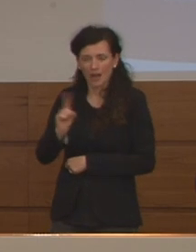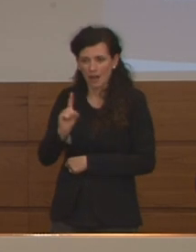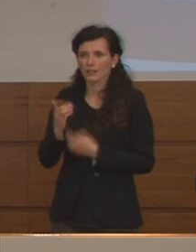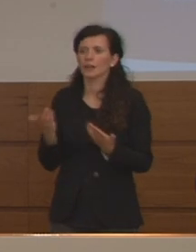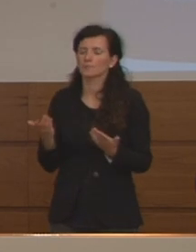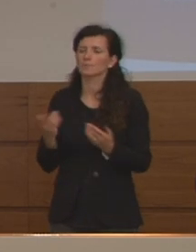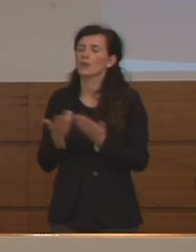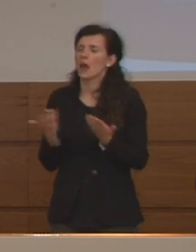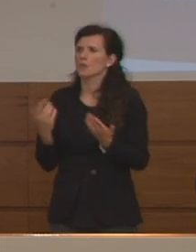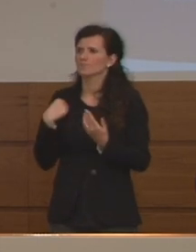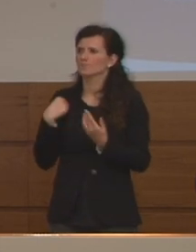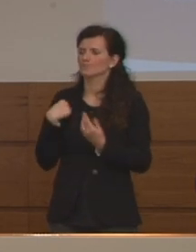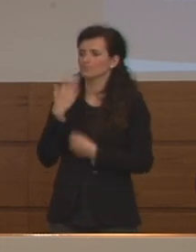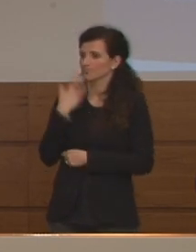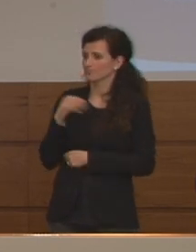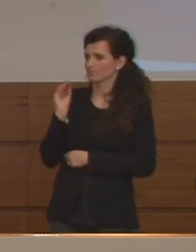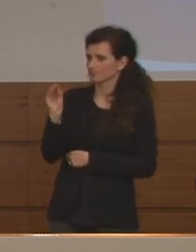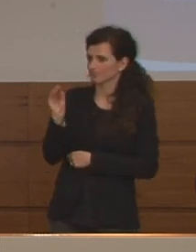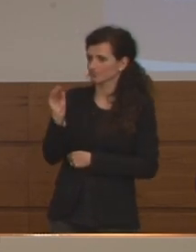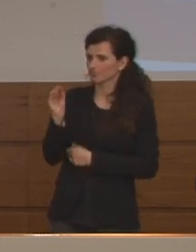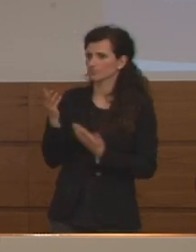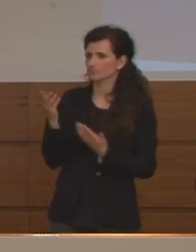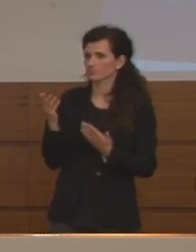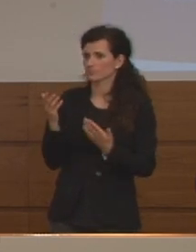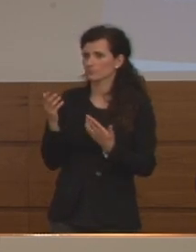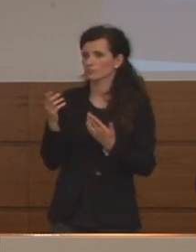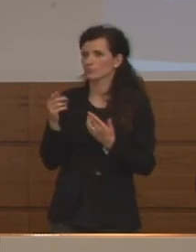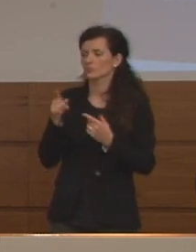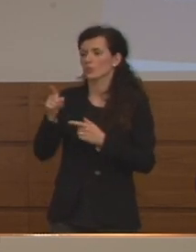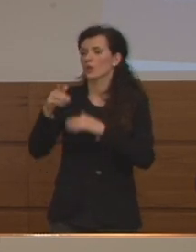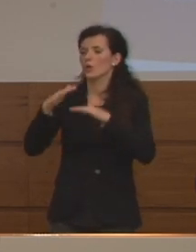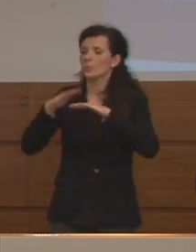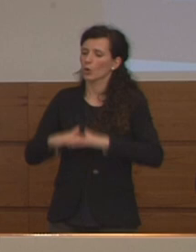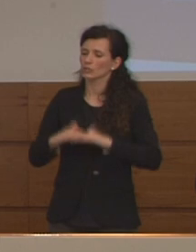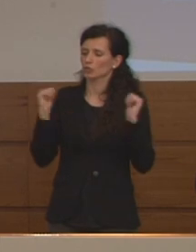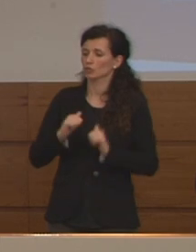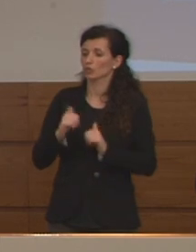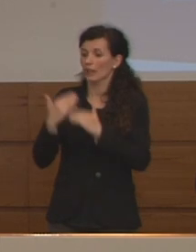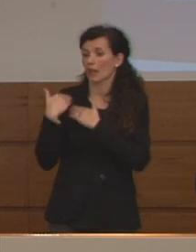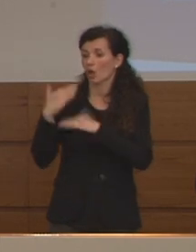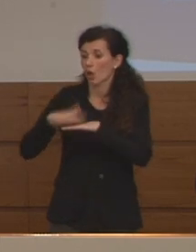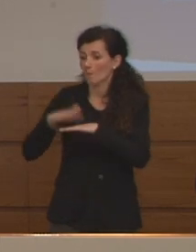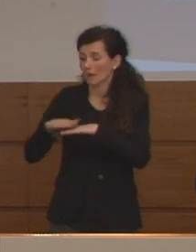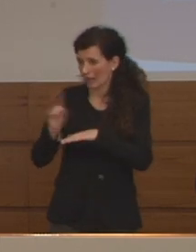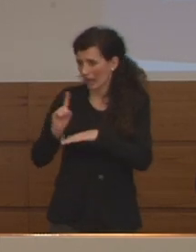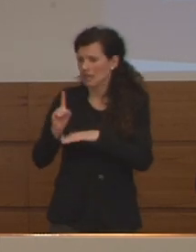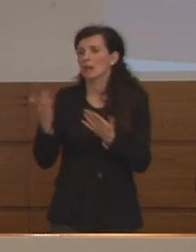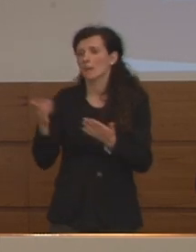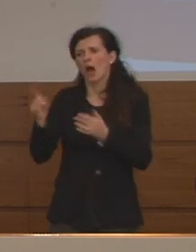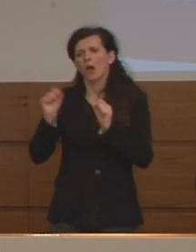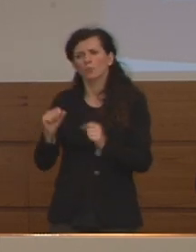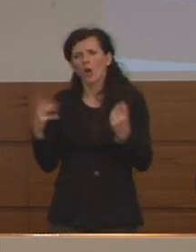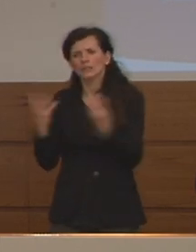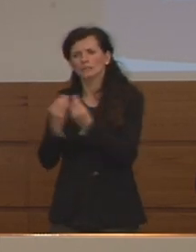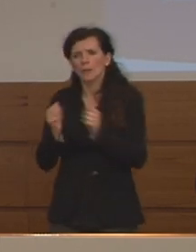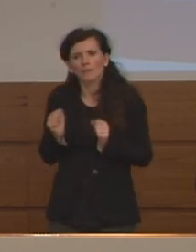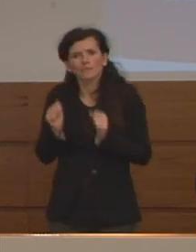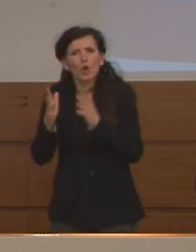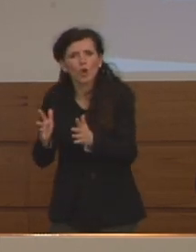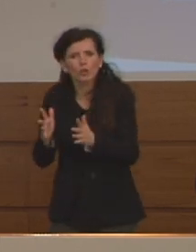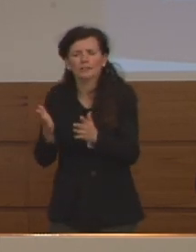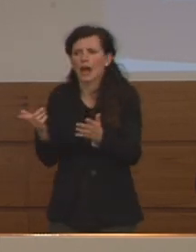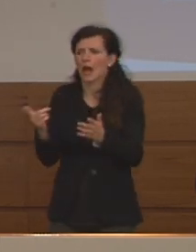chiedevo se da questo punto di vista posto che non è vostra insomma non è di vostra competenza però se la protezione civile con i volontari in